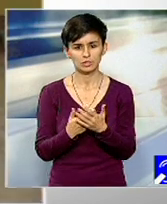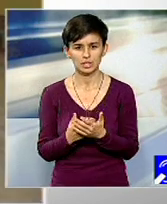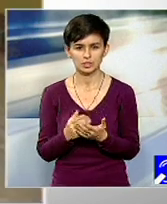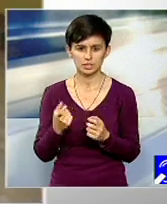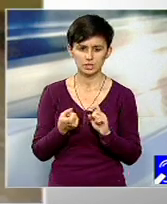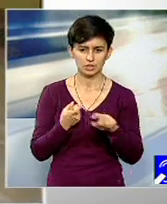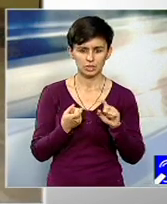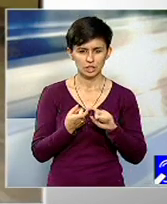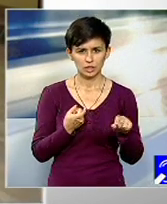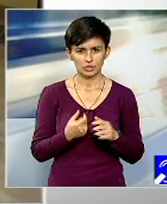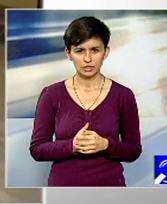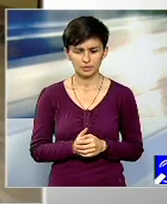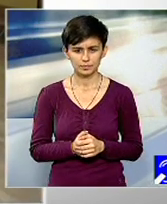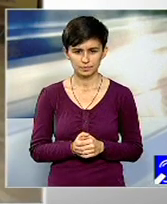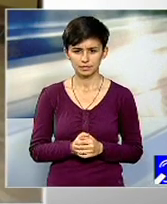Jocul,